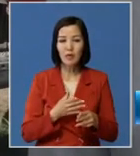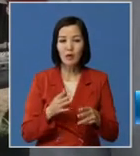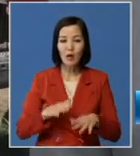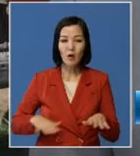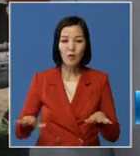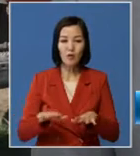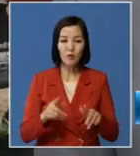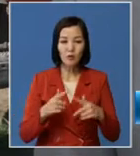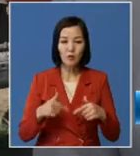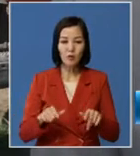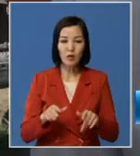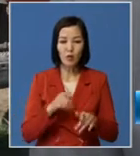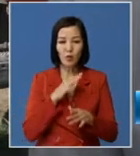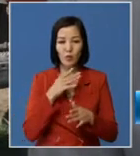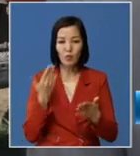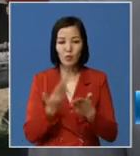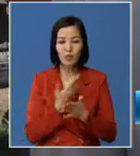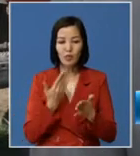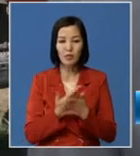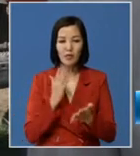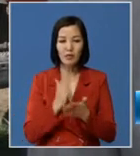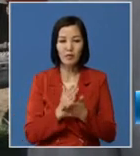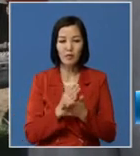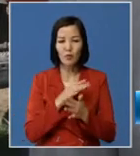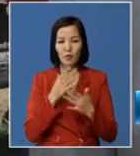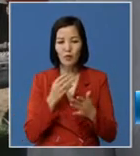келгелі бізге көп жақсылықтардың бірі осы техника болып